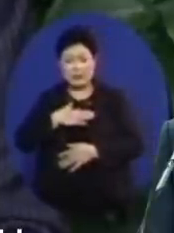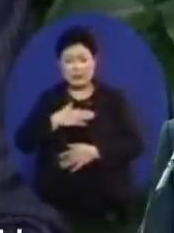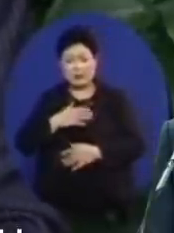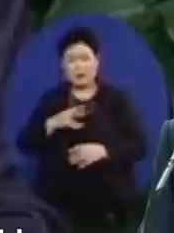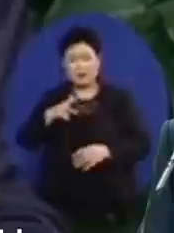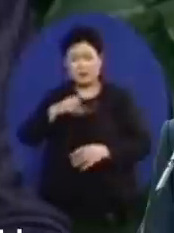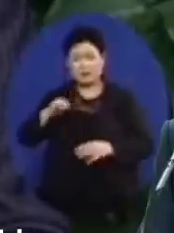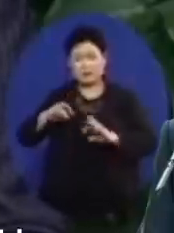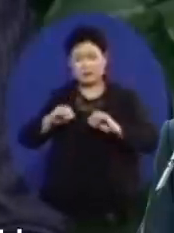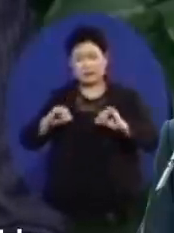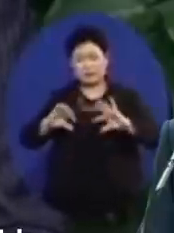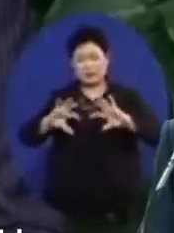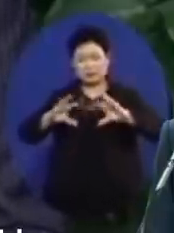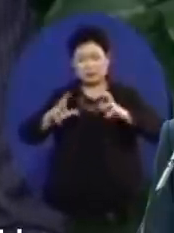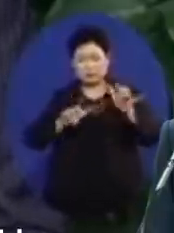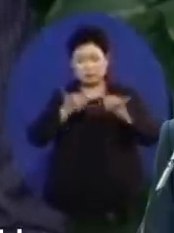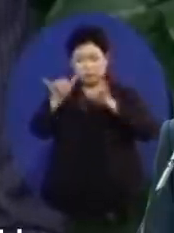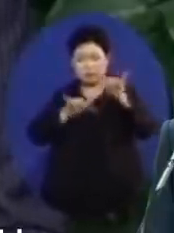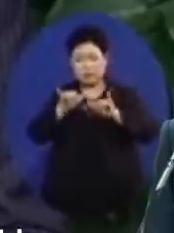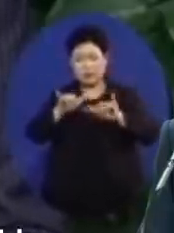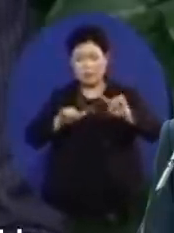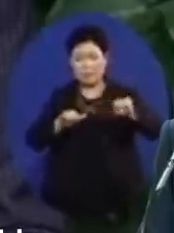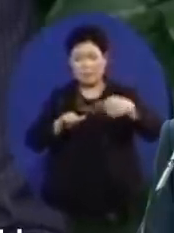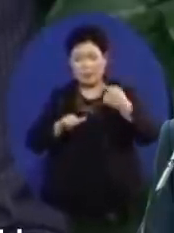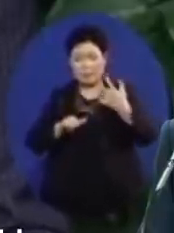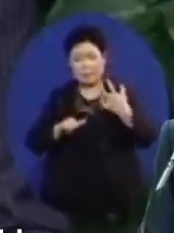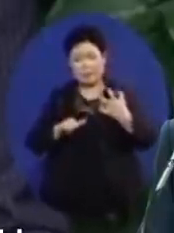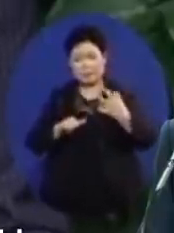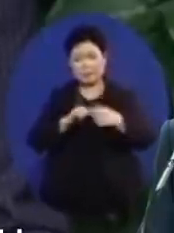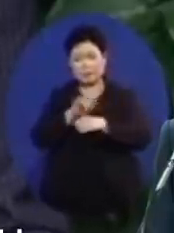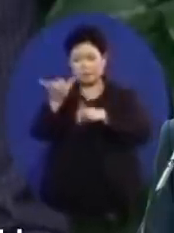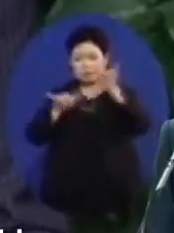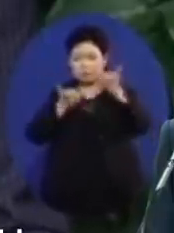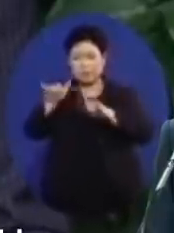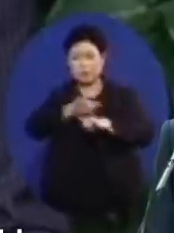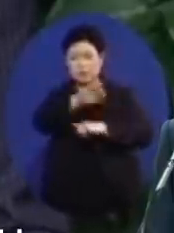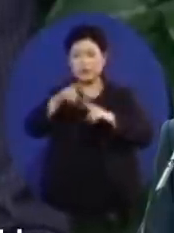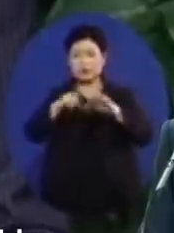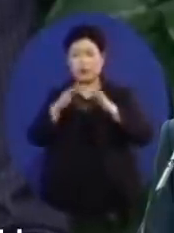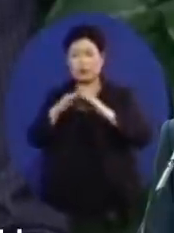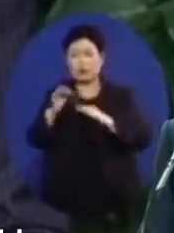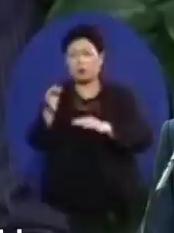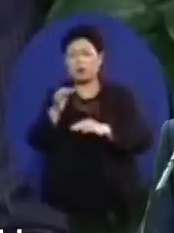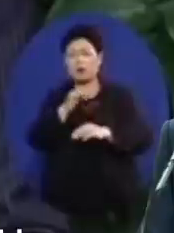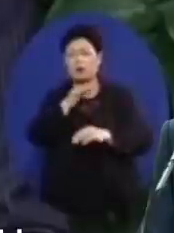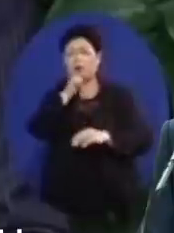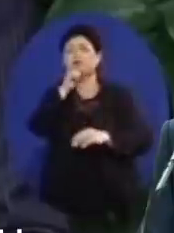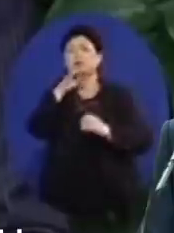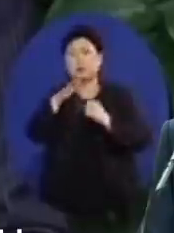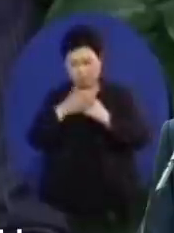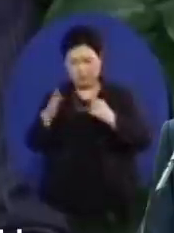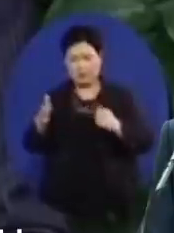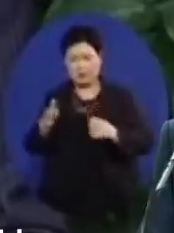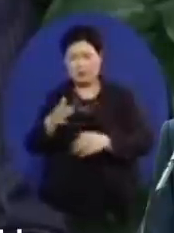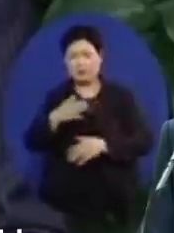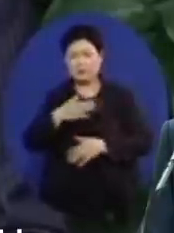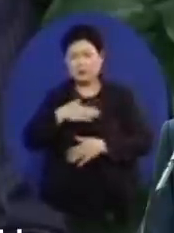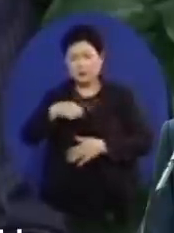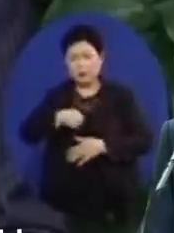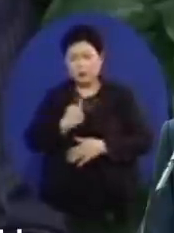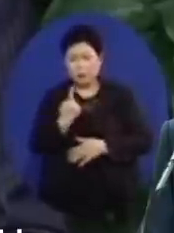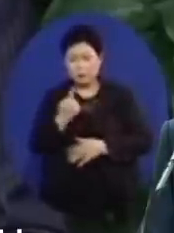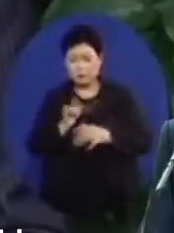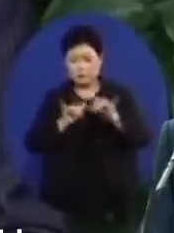온 천하 등에 만민에게 복음을 전가할 때 그때는 우리 교회가 부자가 아니었기 때문에 내가 혼자 댕길